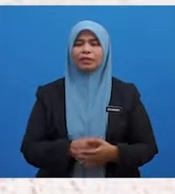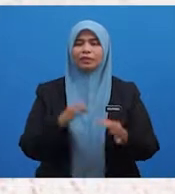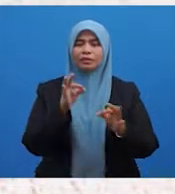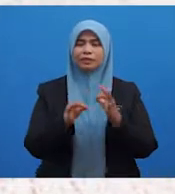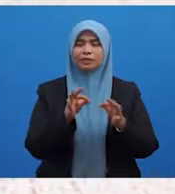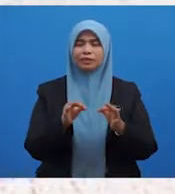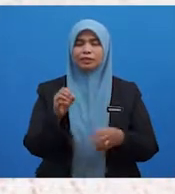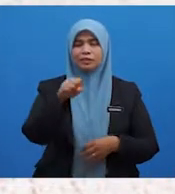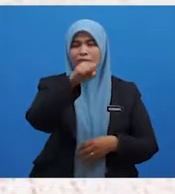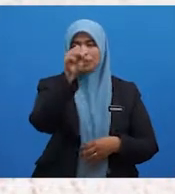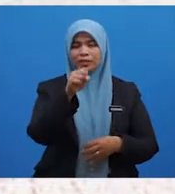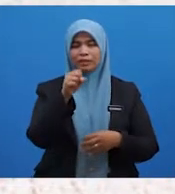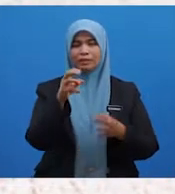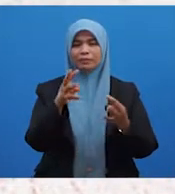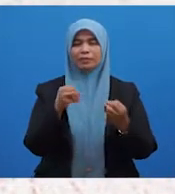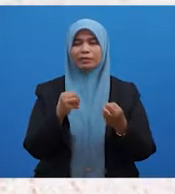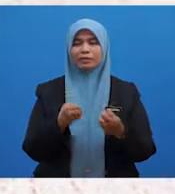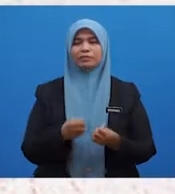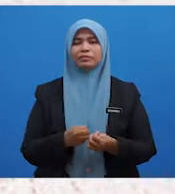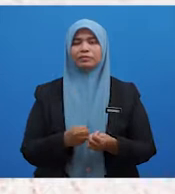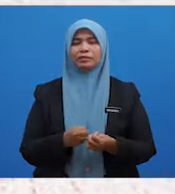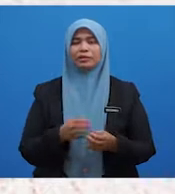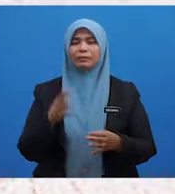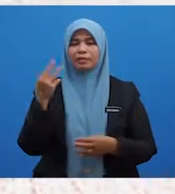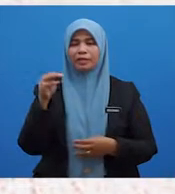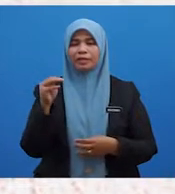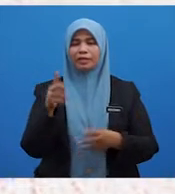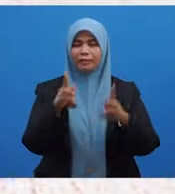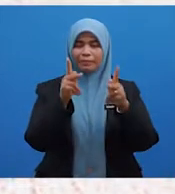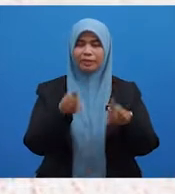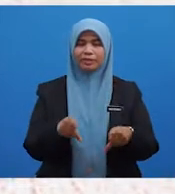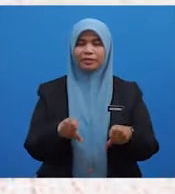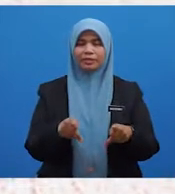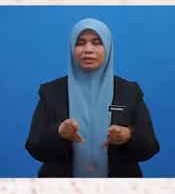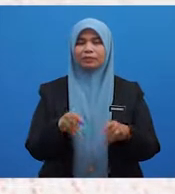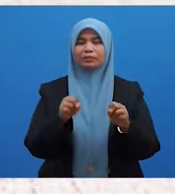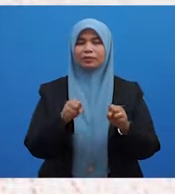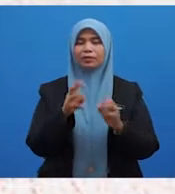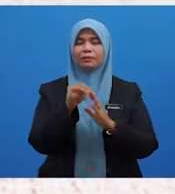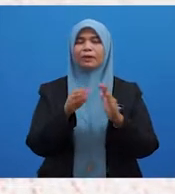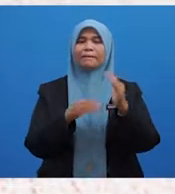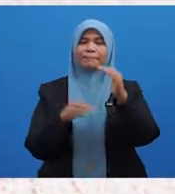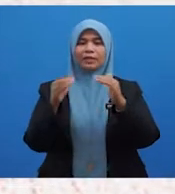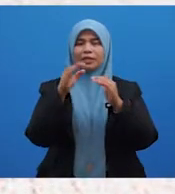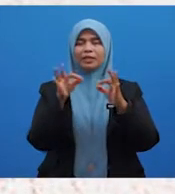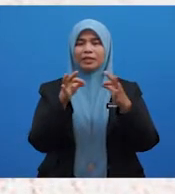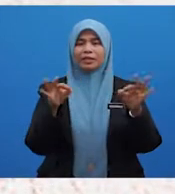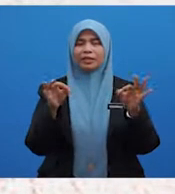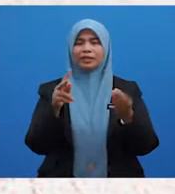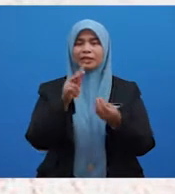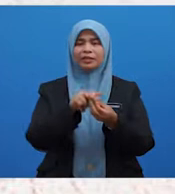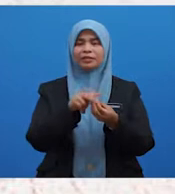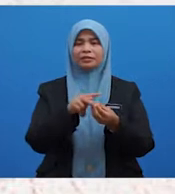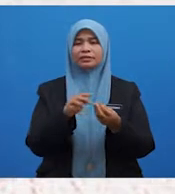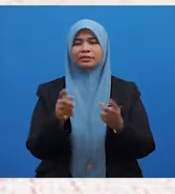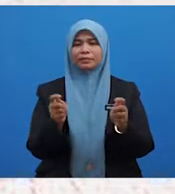Jika soalan meminta kesan, maka pelajar boleh membina ayat kesan